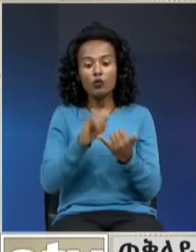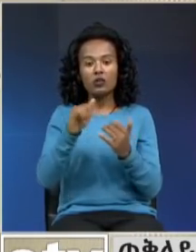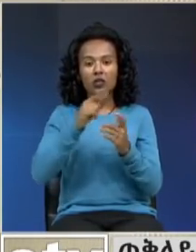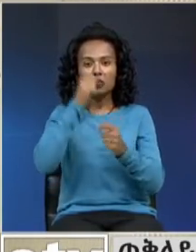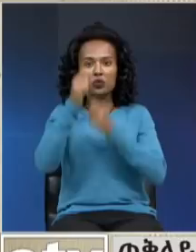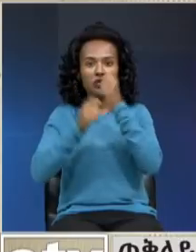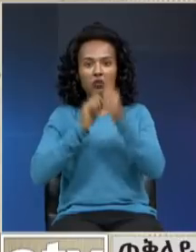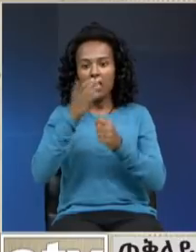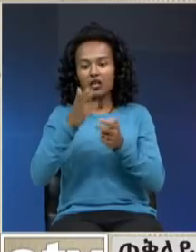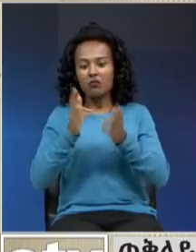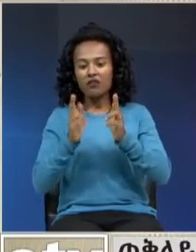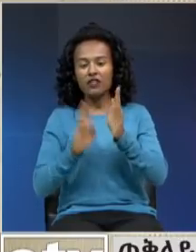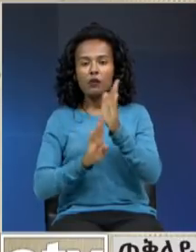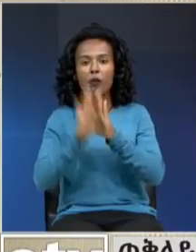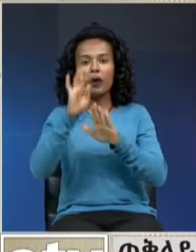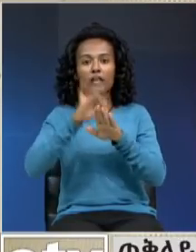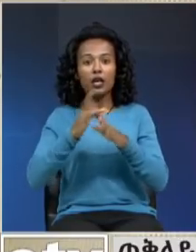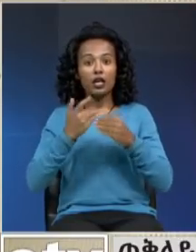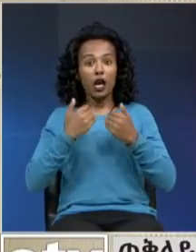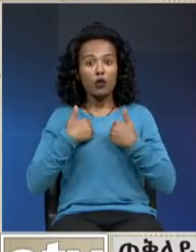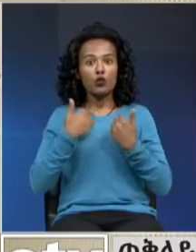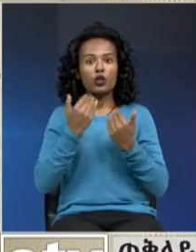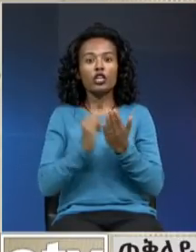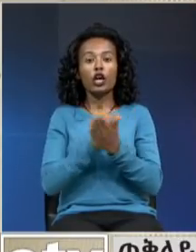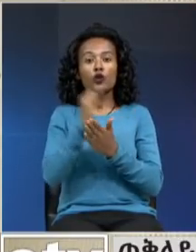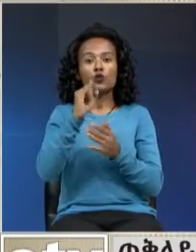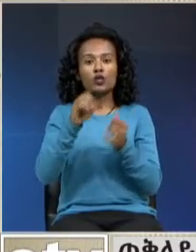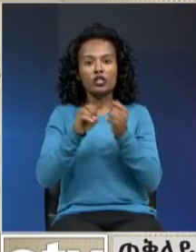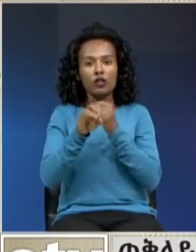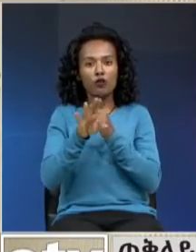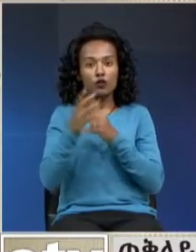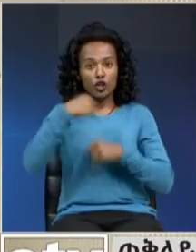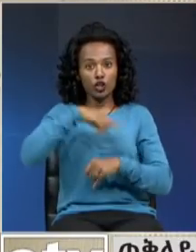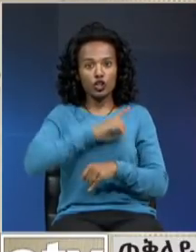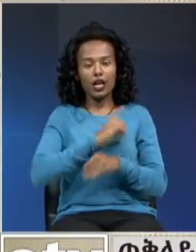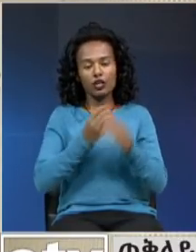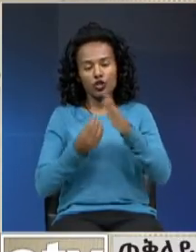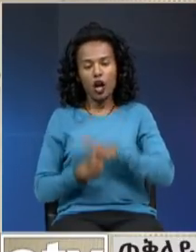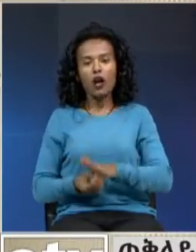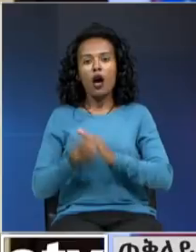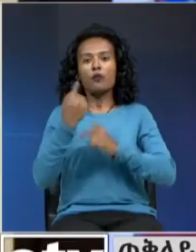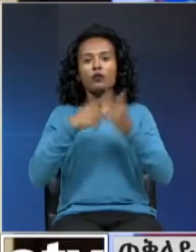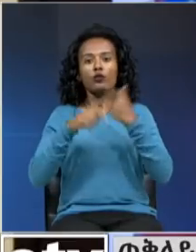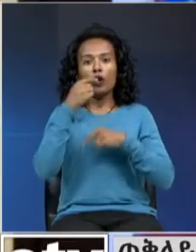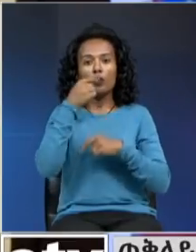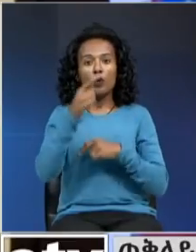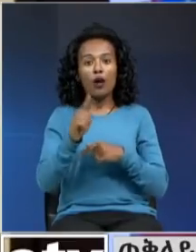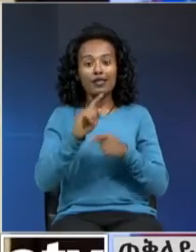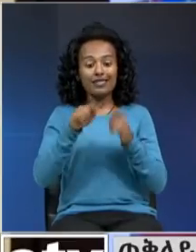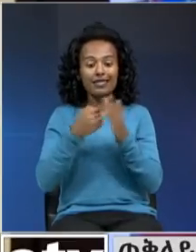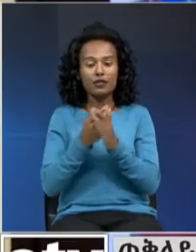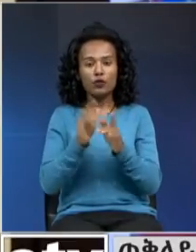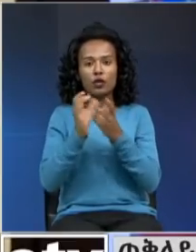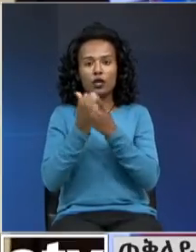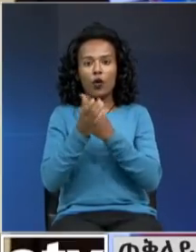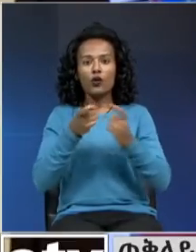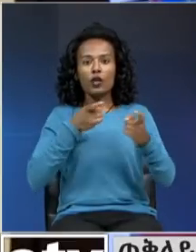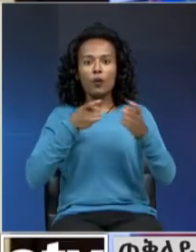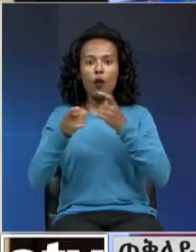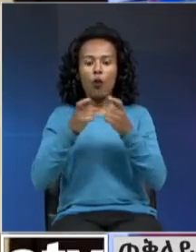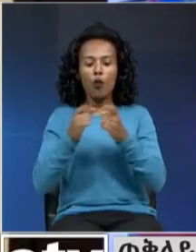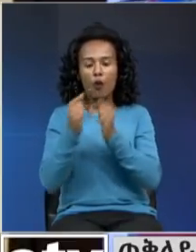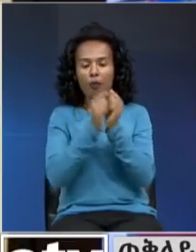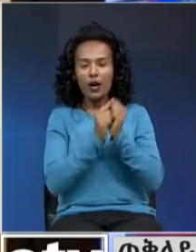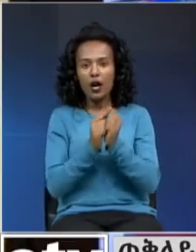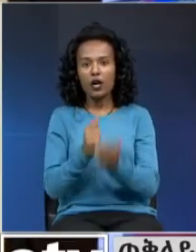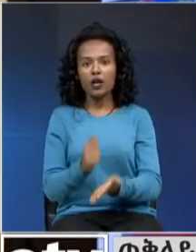ያሉ በፍጥነት በማደግ ላይ ያሉ የኢንዱስትሪ ዘርፎቻችን ላይ ጫና ማሳርፏል ያሉት፣ ስለዚህ ሁኔታውን ለመቋቋም